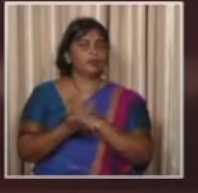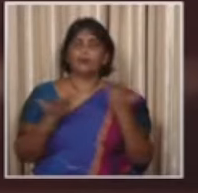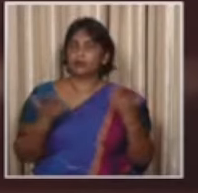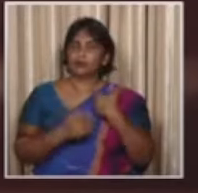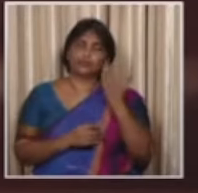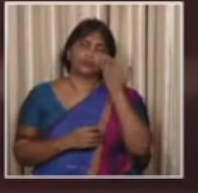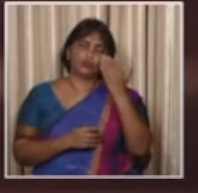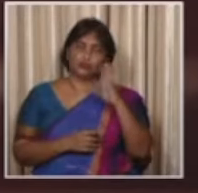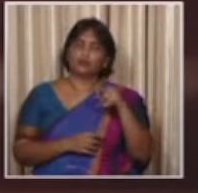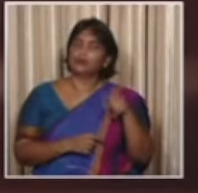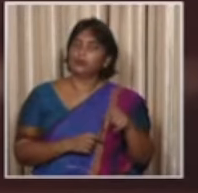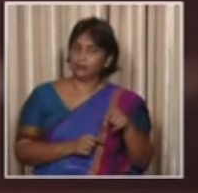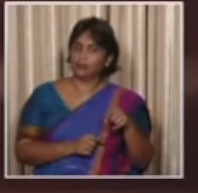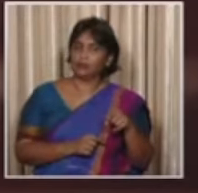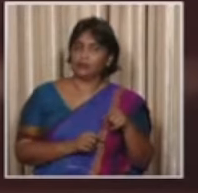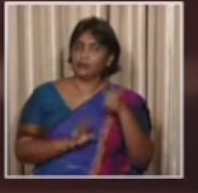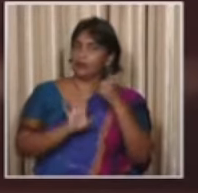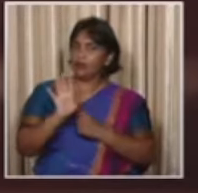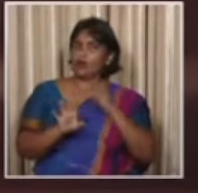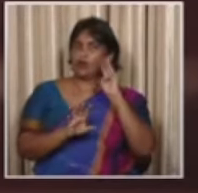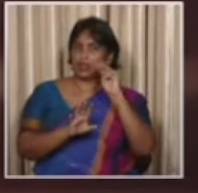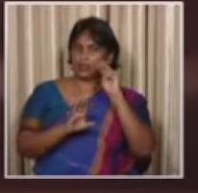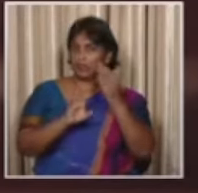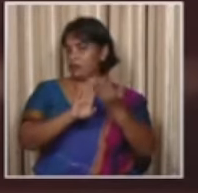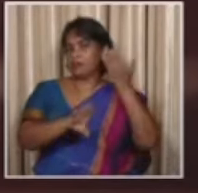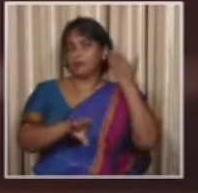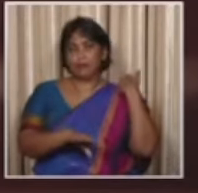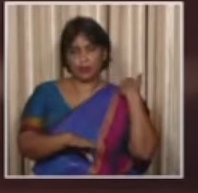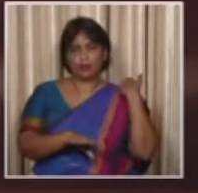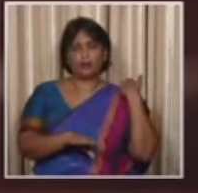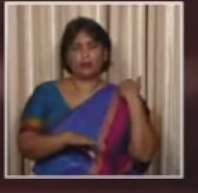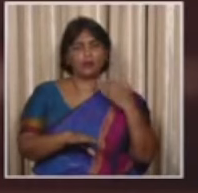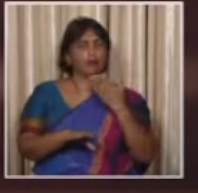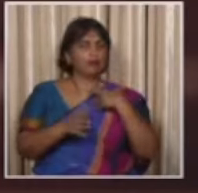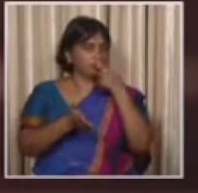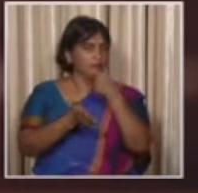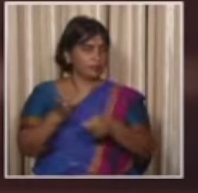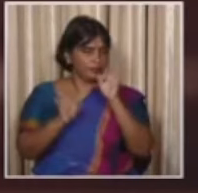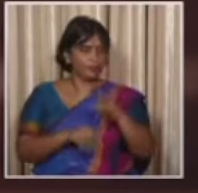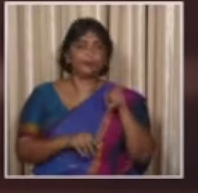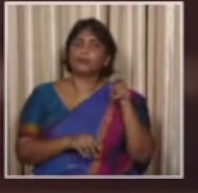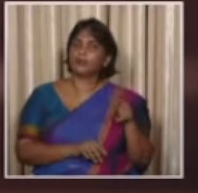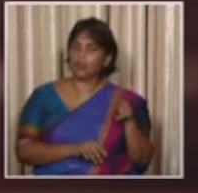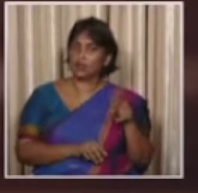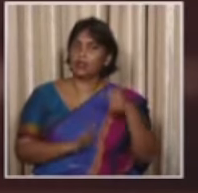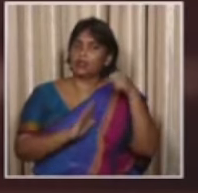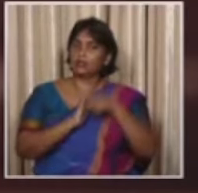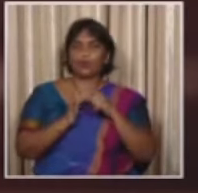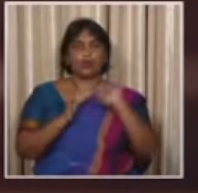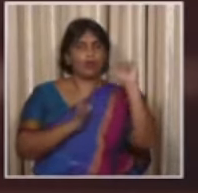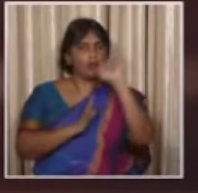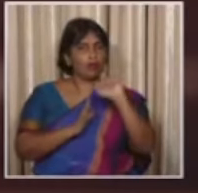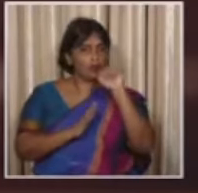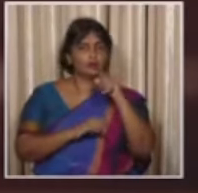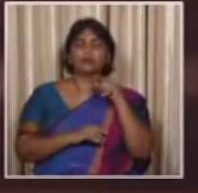මම දකින්නේ දැන් මීට වසර 30කට විතර ඉස්සර වෙලා අපි අස්සන් කරලා තිබෙන මේ දකුණු ආසියාතු